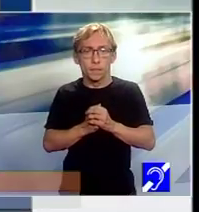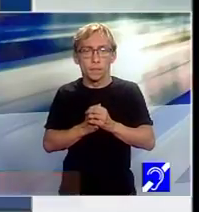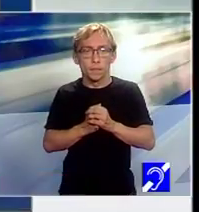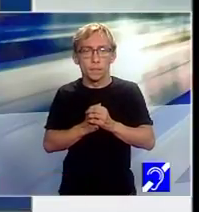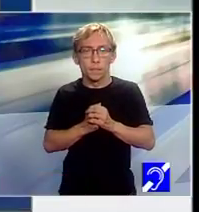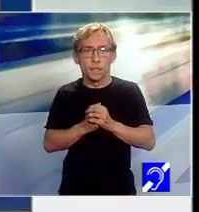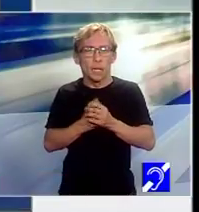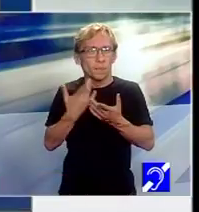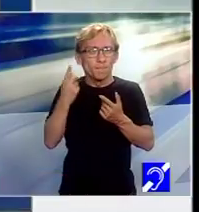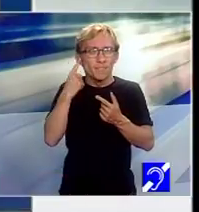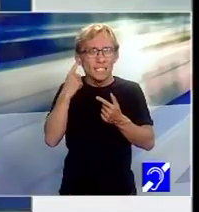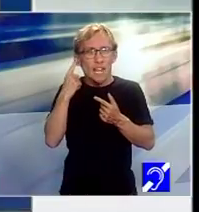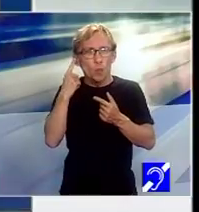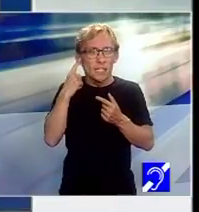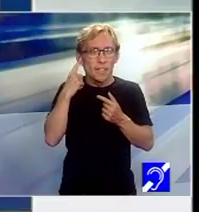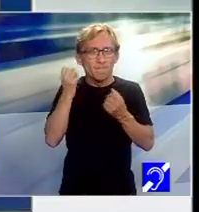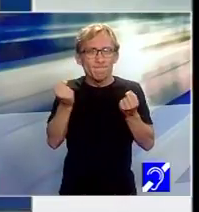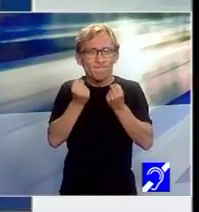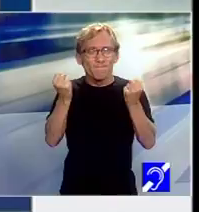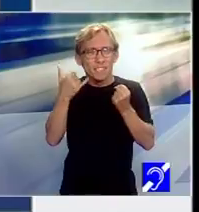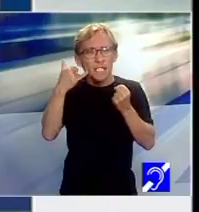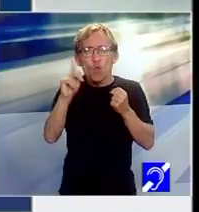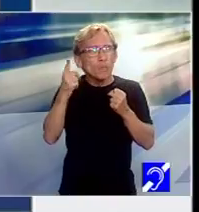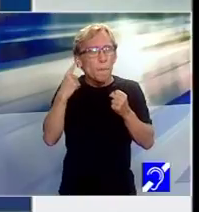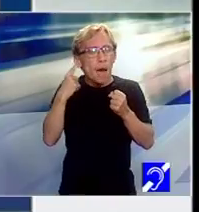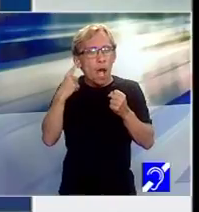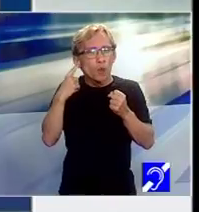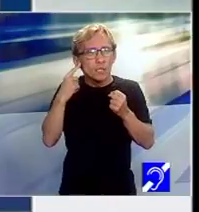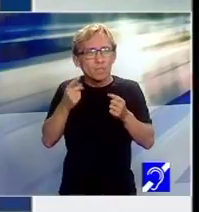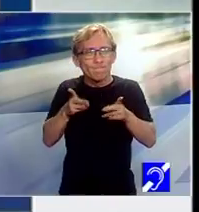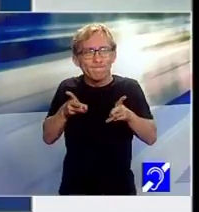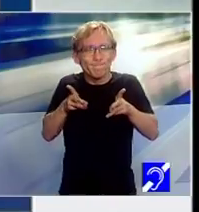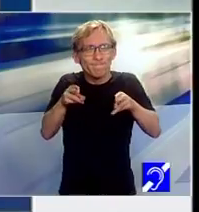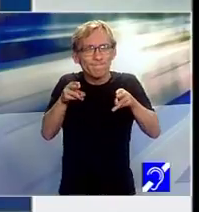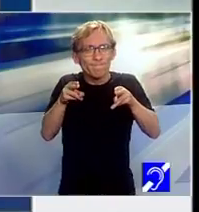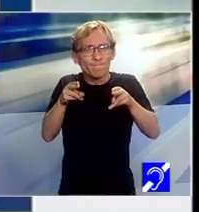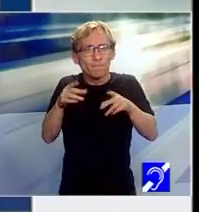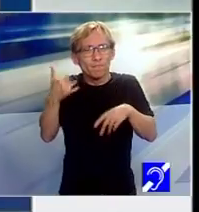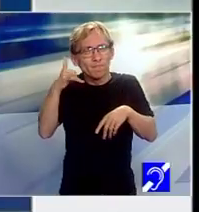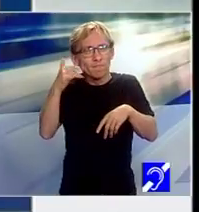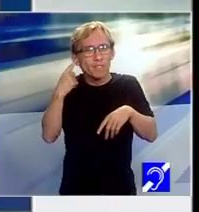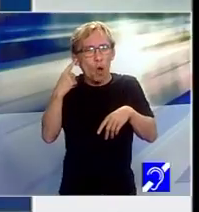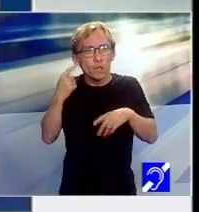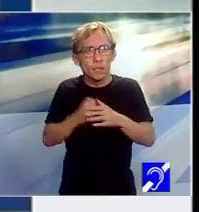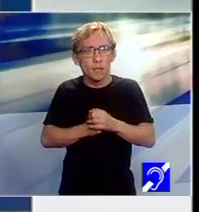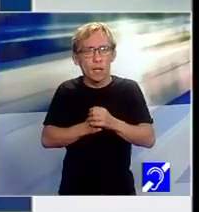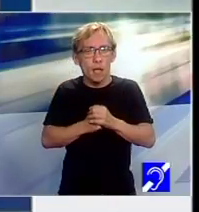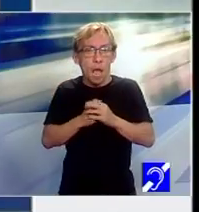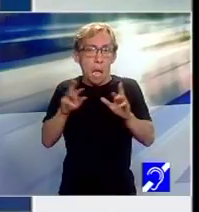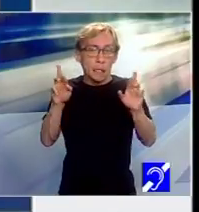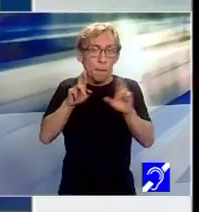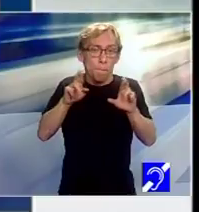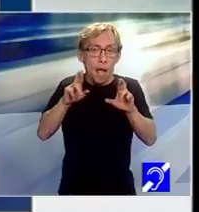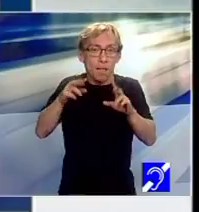cred că se aude destul de, de rău. Virgil, cred că nu te mai auzim. Era o problemă cu sunetul, din păcate. Sperăm să revenim la,